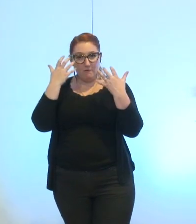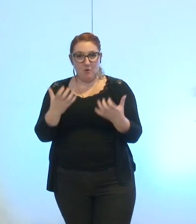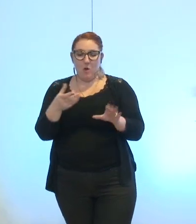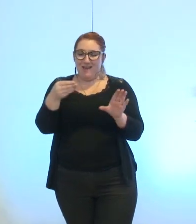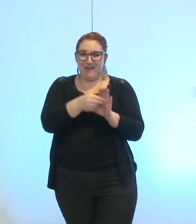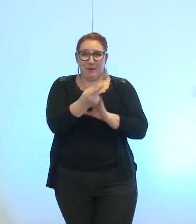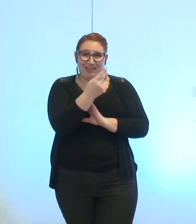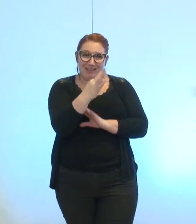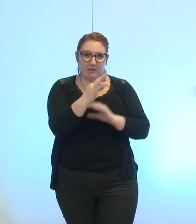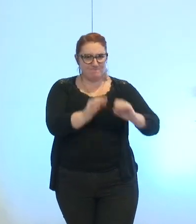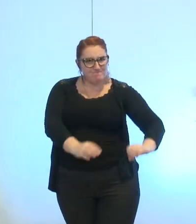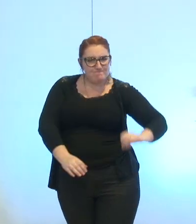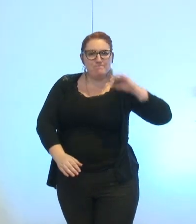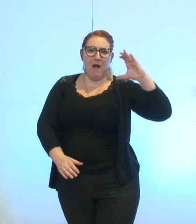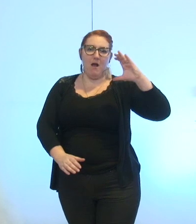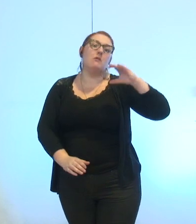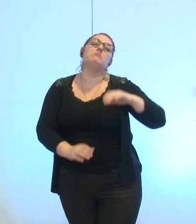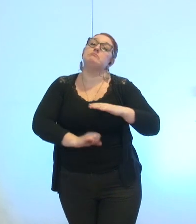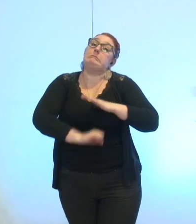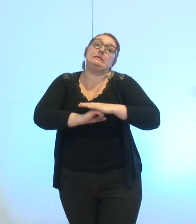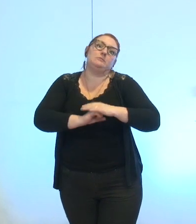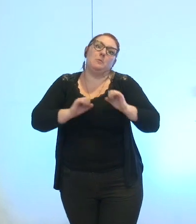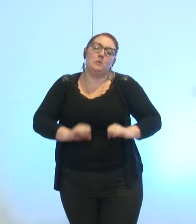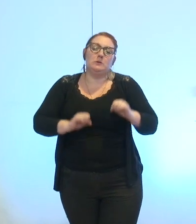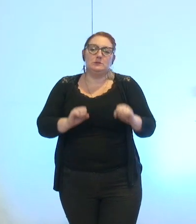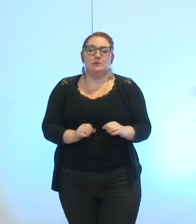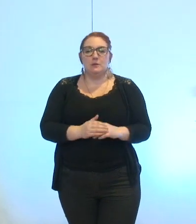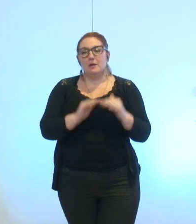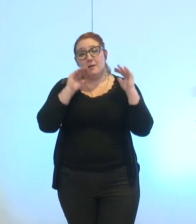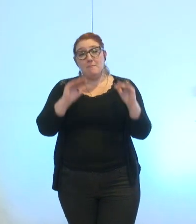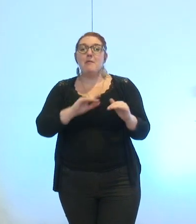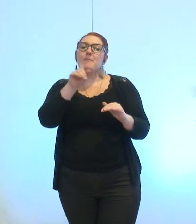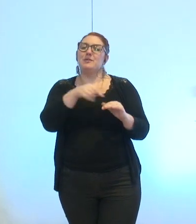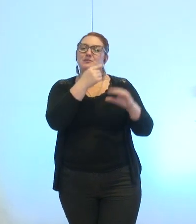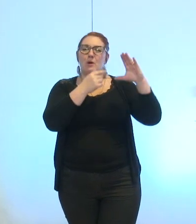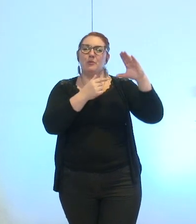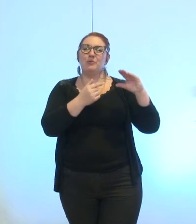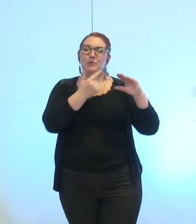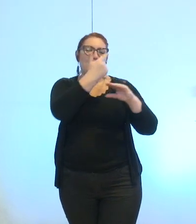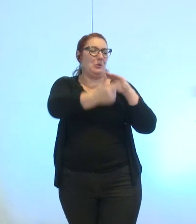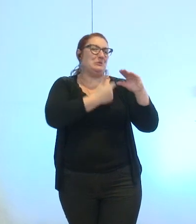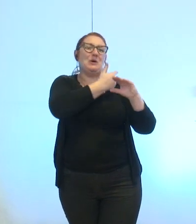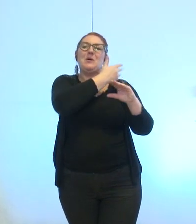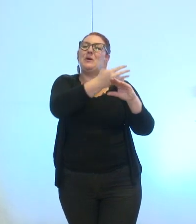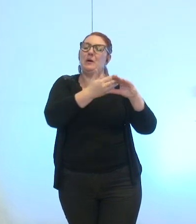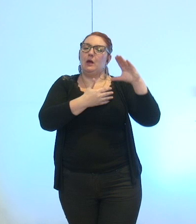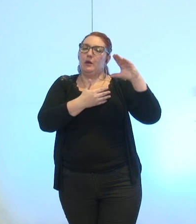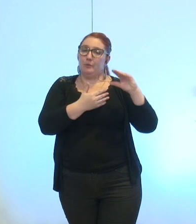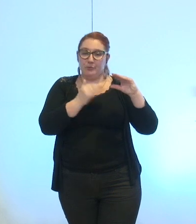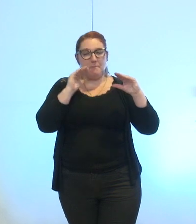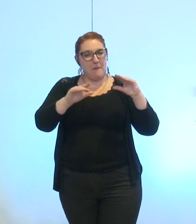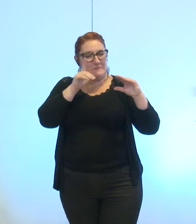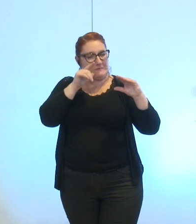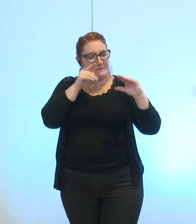épargne nette la plus élevée possible même si celle-ci a connu une dégradation sur les deux dernières années je veux quand même